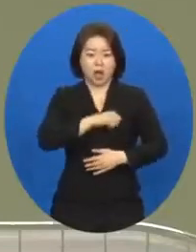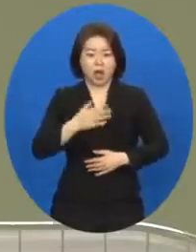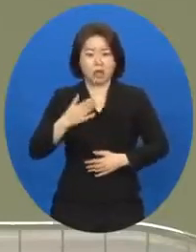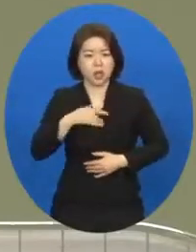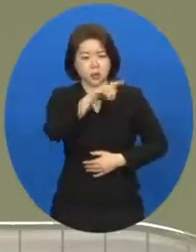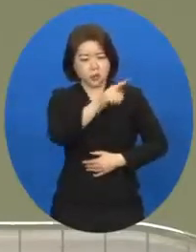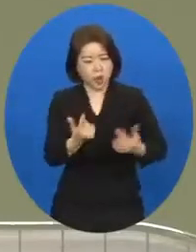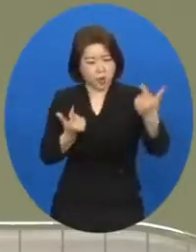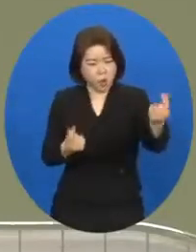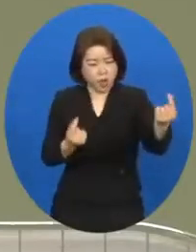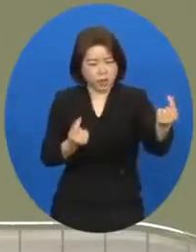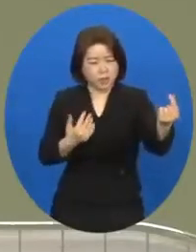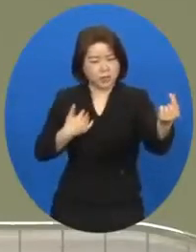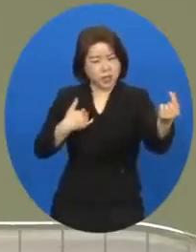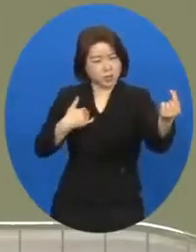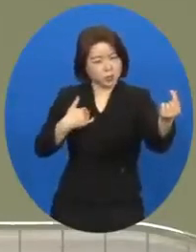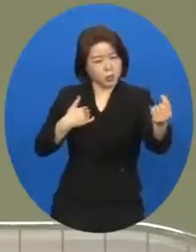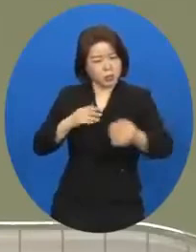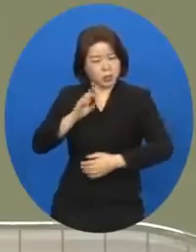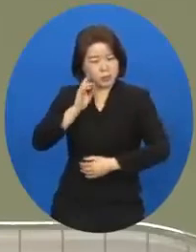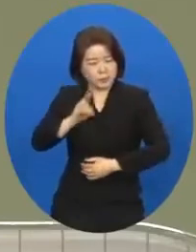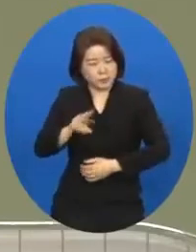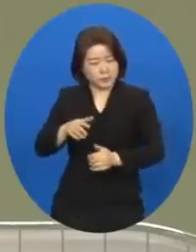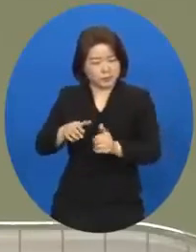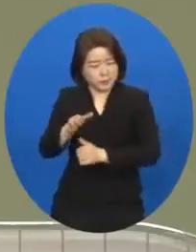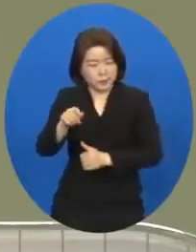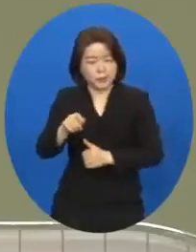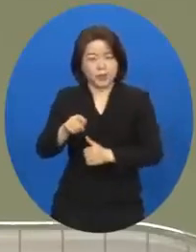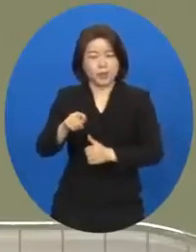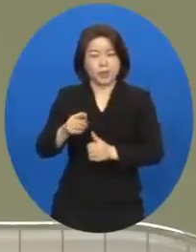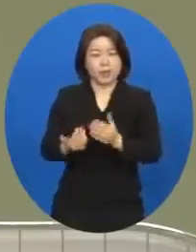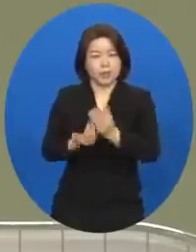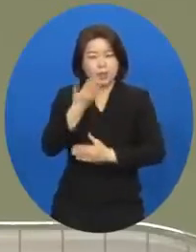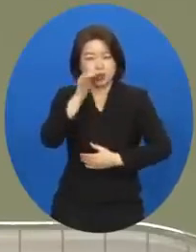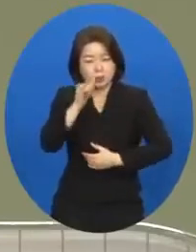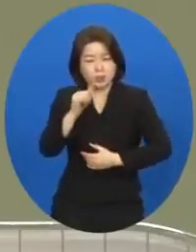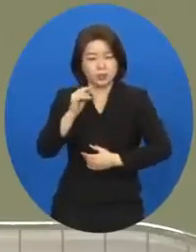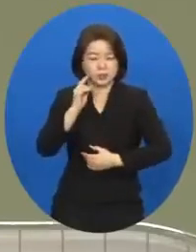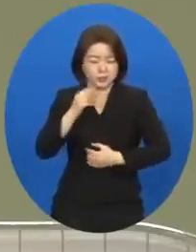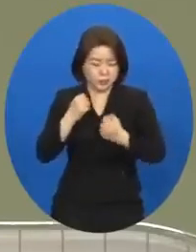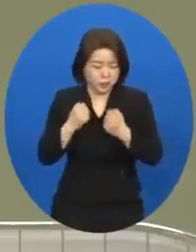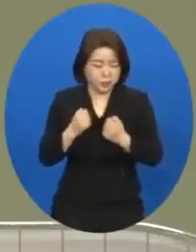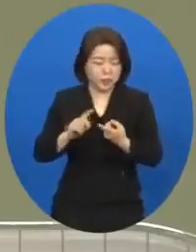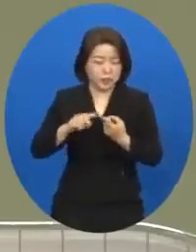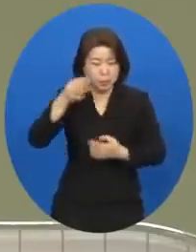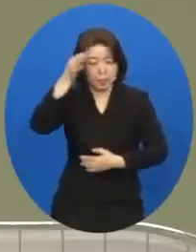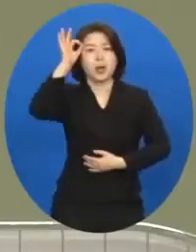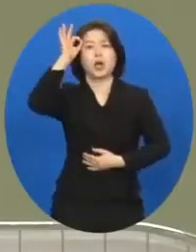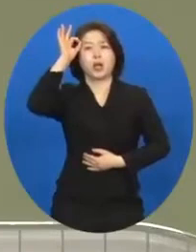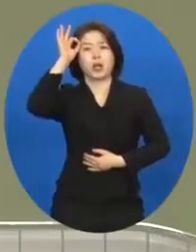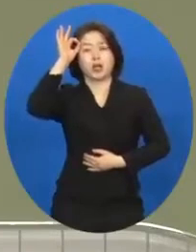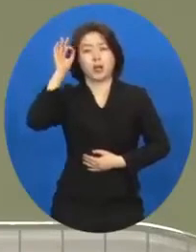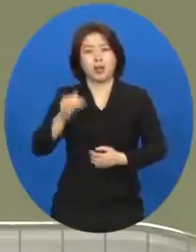그런 잔인한 짓을 충분히 저지를 수 있는 존재라는 것을 깨달았기 때문입니다.